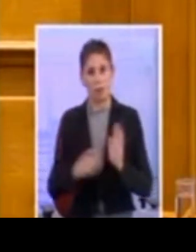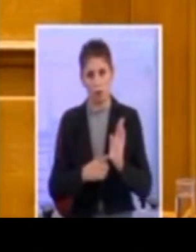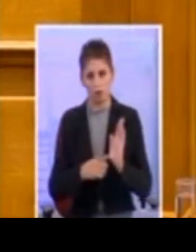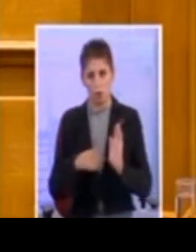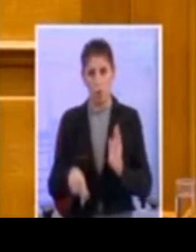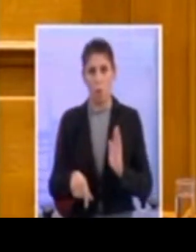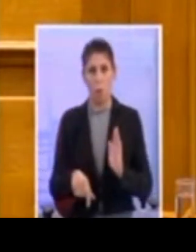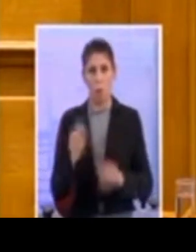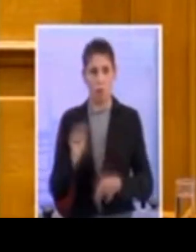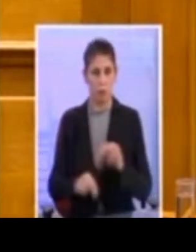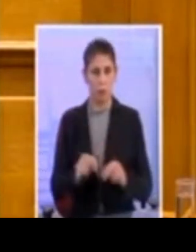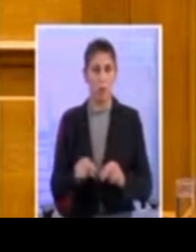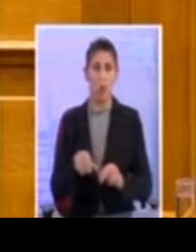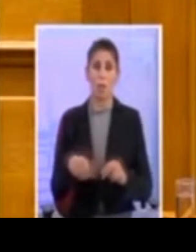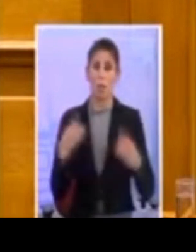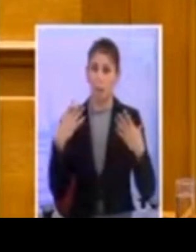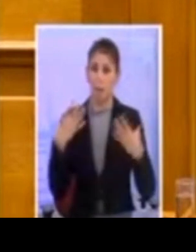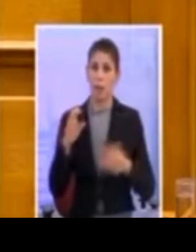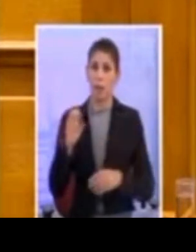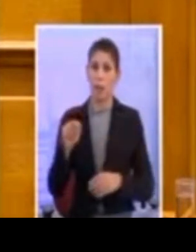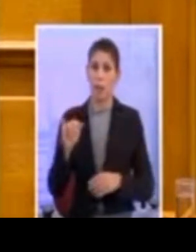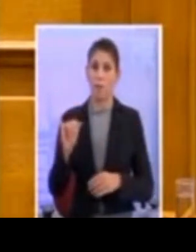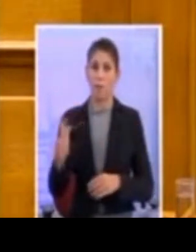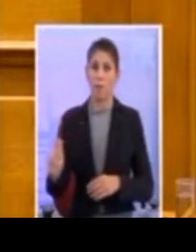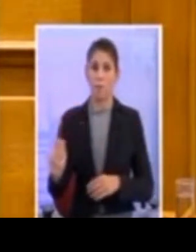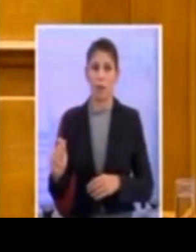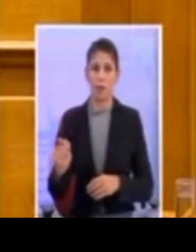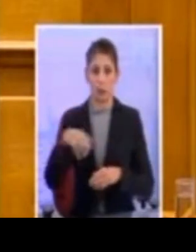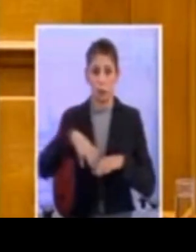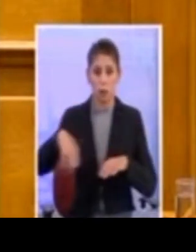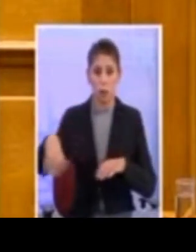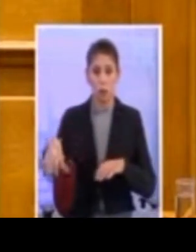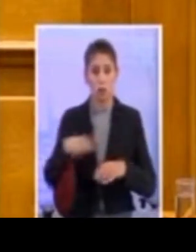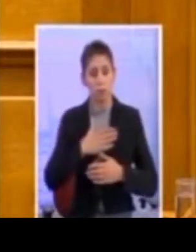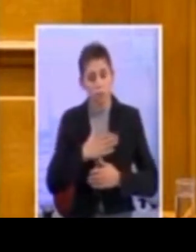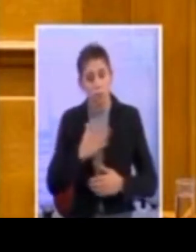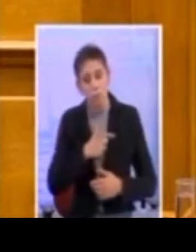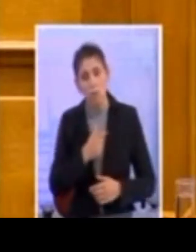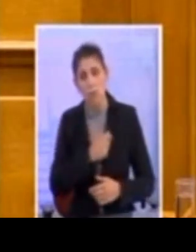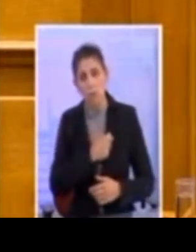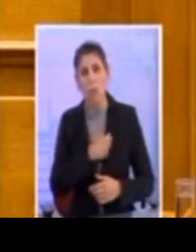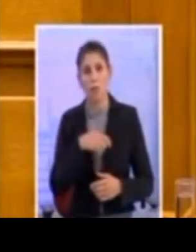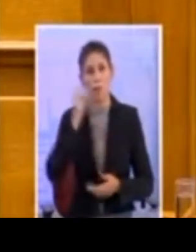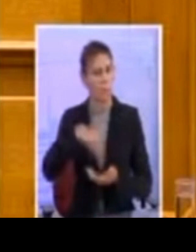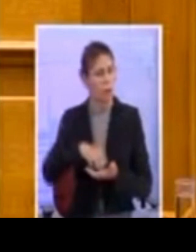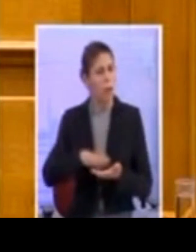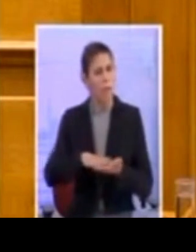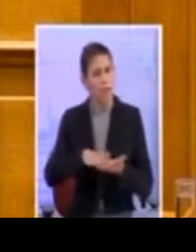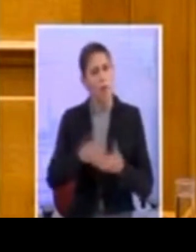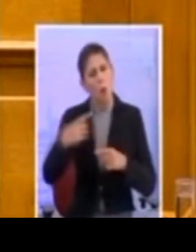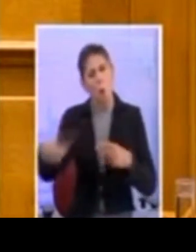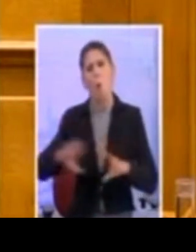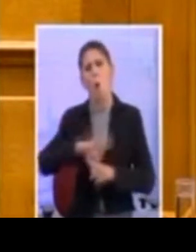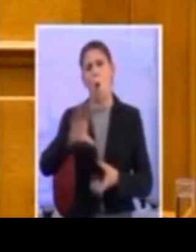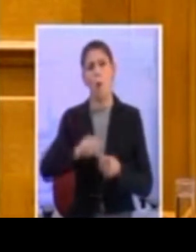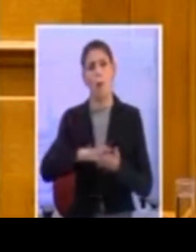υποψήφιου νομοσχεδίου ως προς την απαλλαγή του έμφυα στους τόπους λατρείας. Αυτό να το ξεκαθαρίσουμε. Όπως σε ναούς κάθε θρησκευτικού δόγματος.